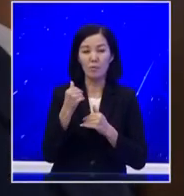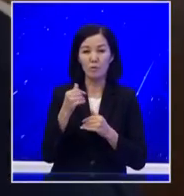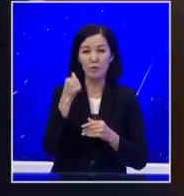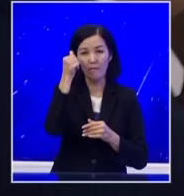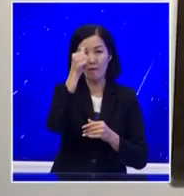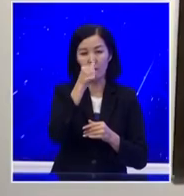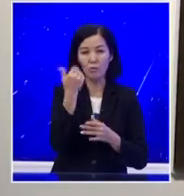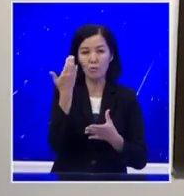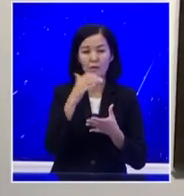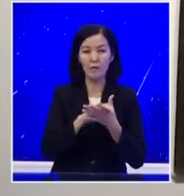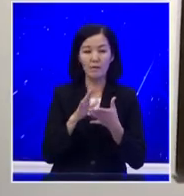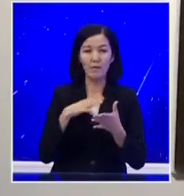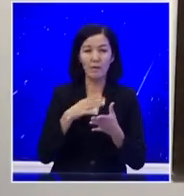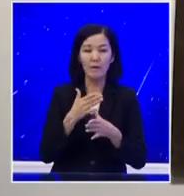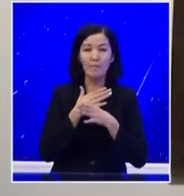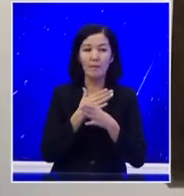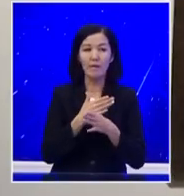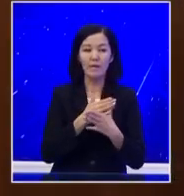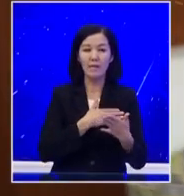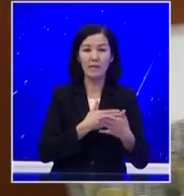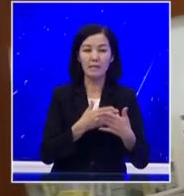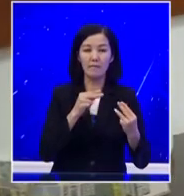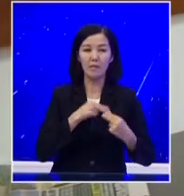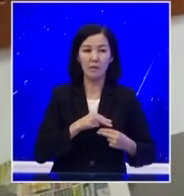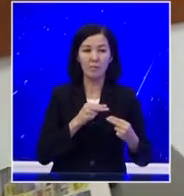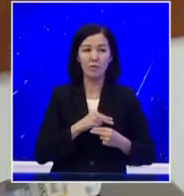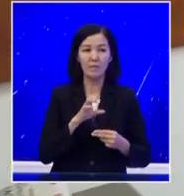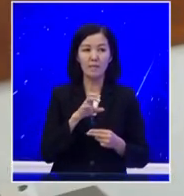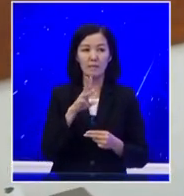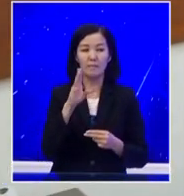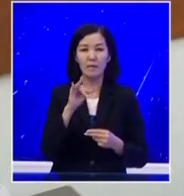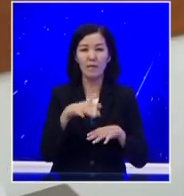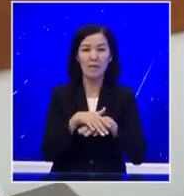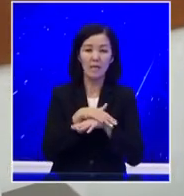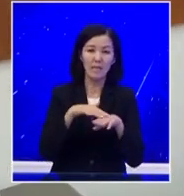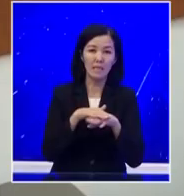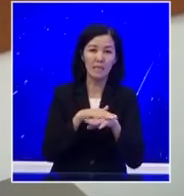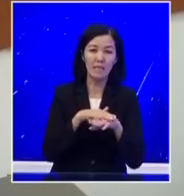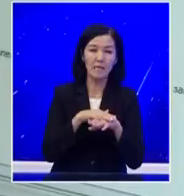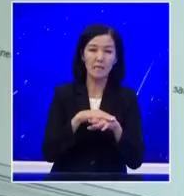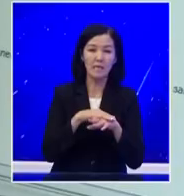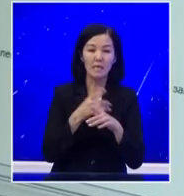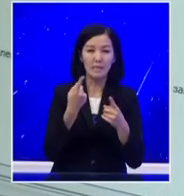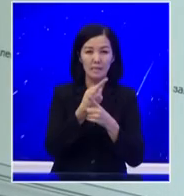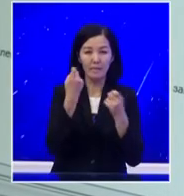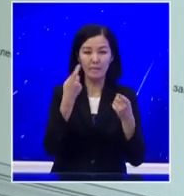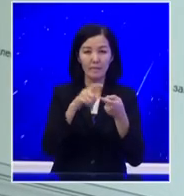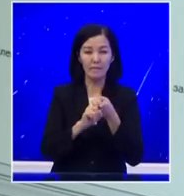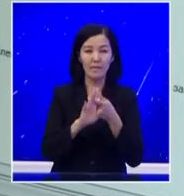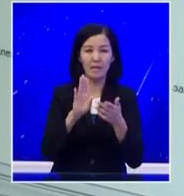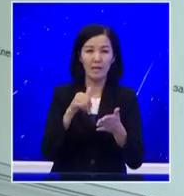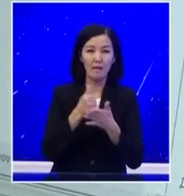довольно узнаваем во многом благодаря своей активной работе не только со сми но и населением посредством социальных сетей главная фишка